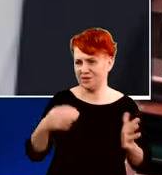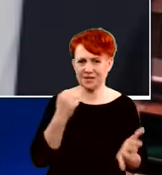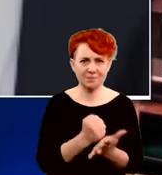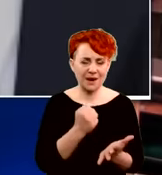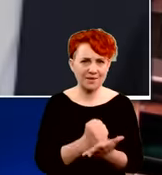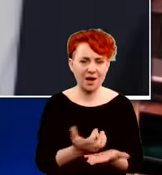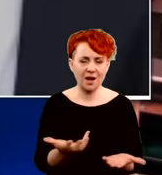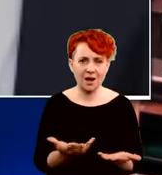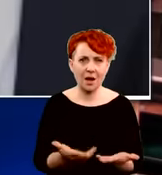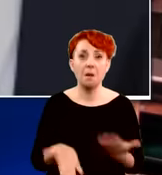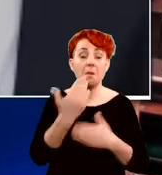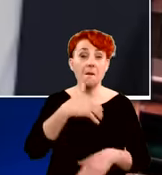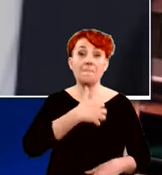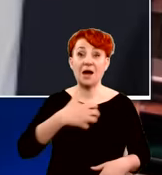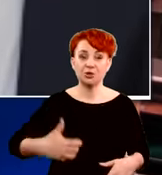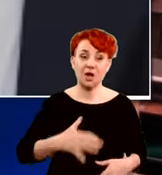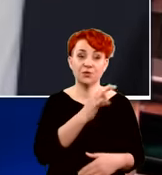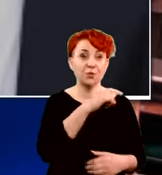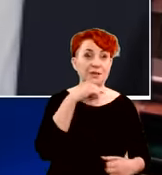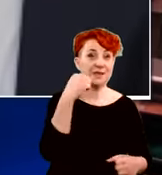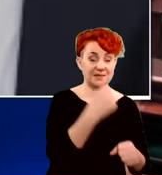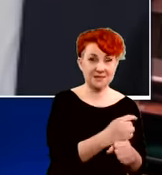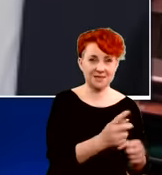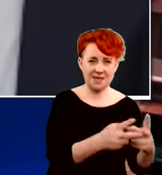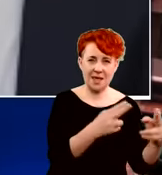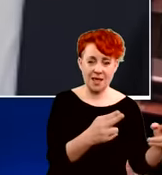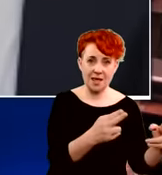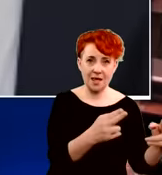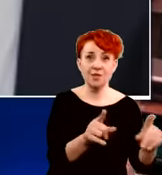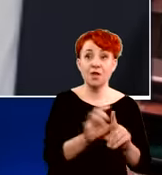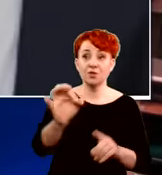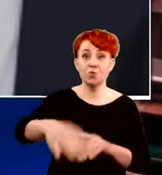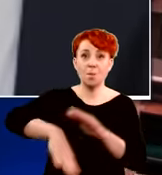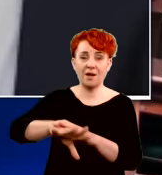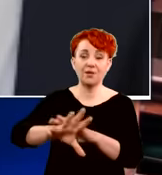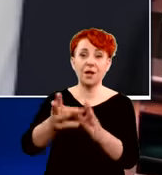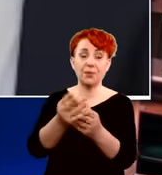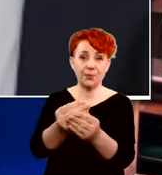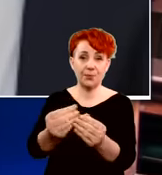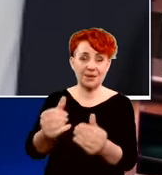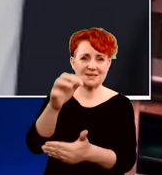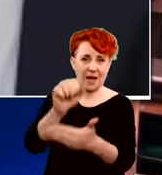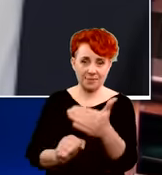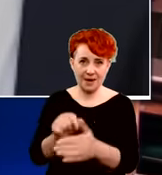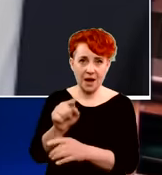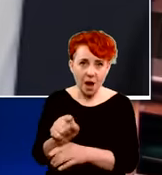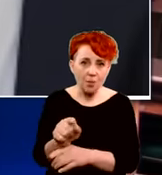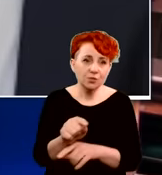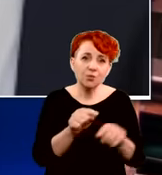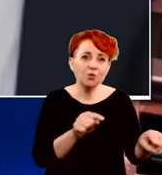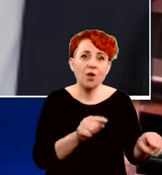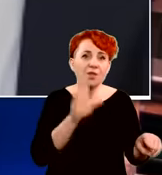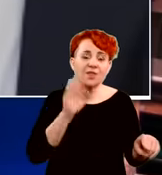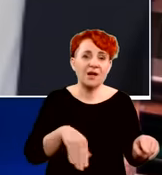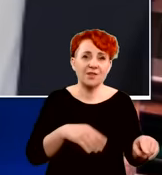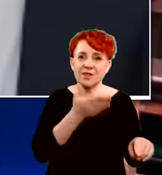kiedy marszałek podejmował decyzję i wygaszał mandat, nie miał nawet wyciągu z